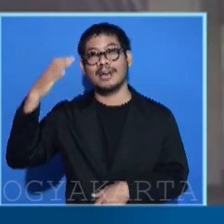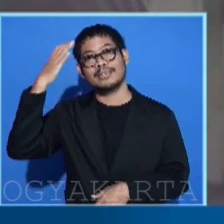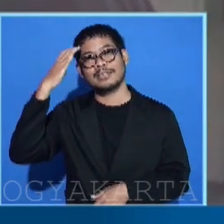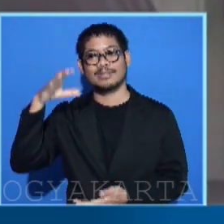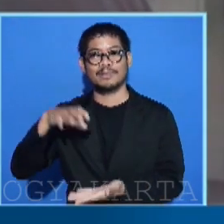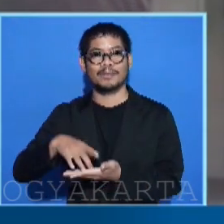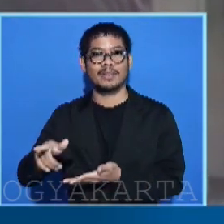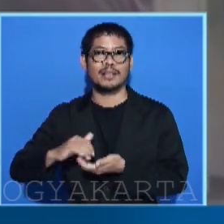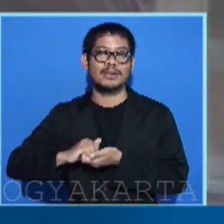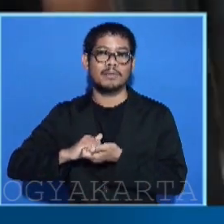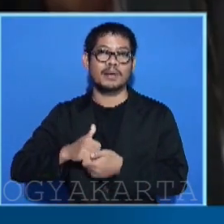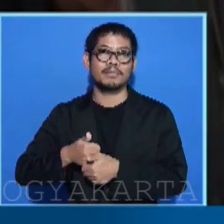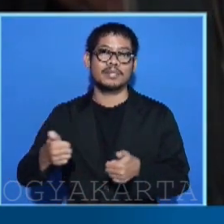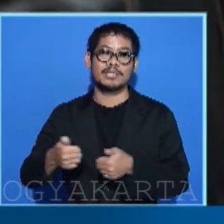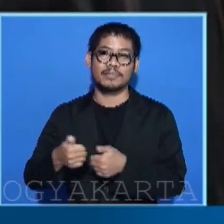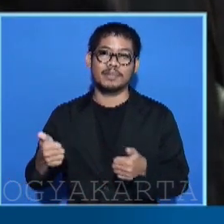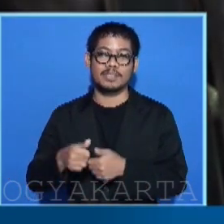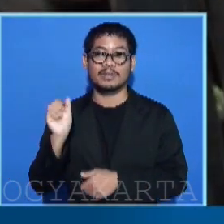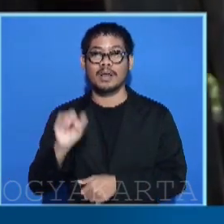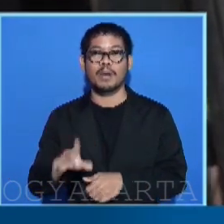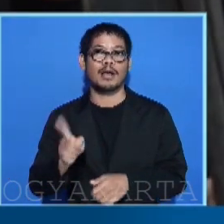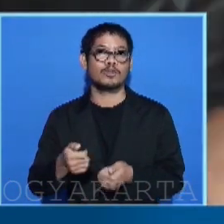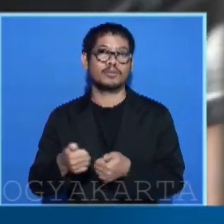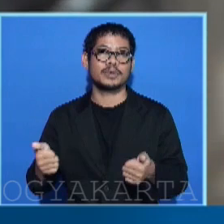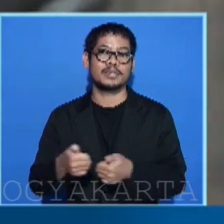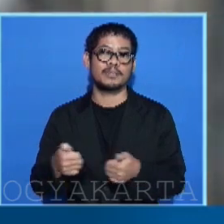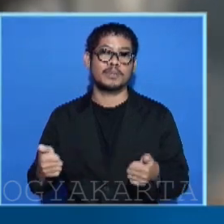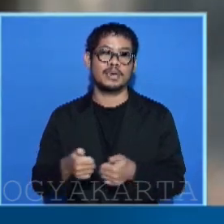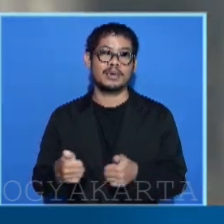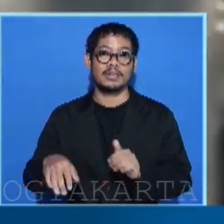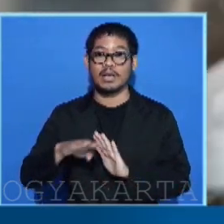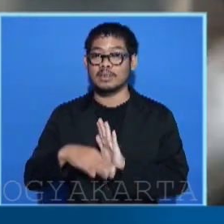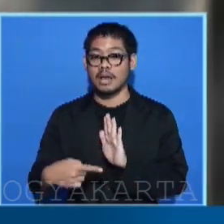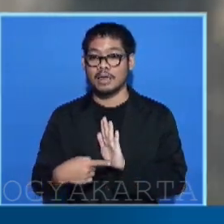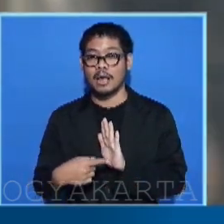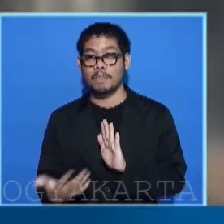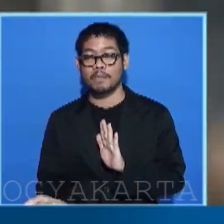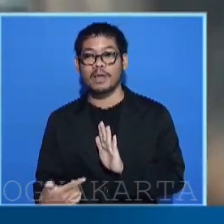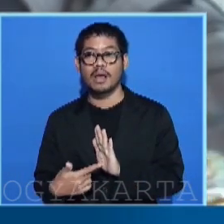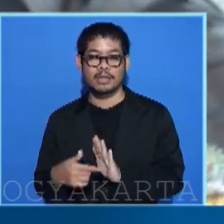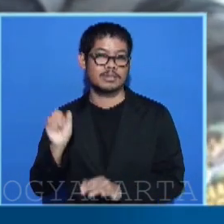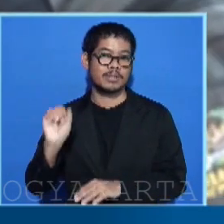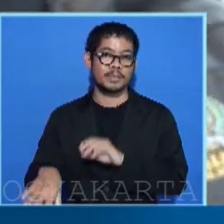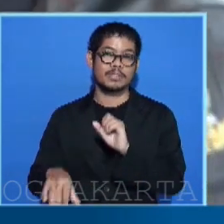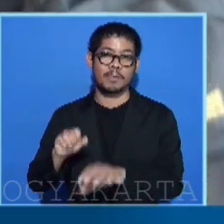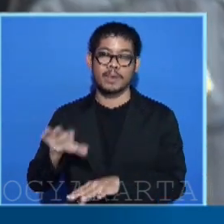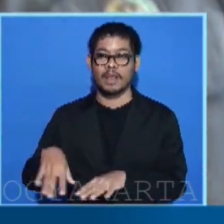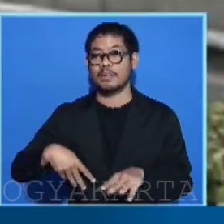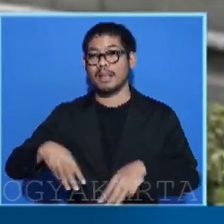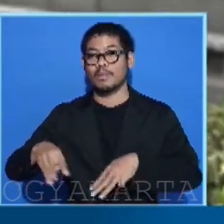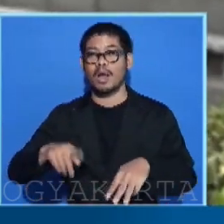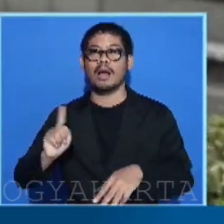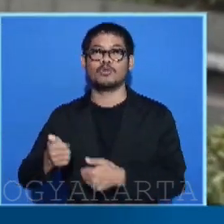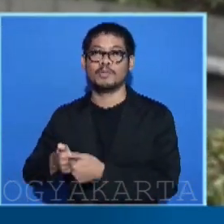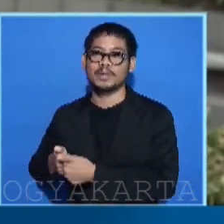meregah ngerti uwuh Malioboro Acara Ini diisi dengan membersihkan sampah di kawasan wisata Malioboro